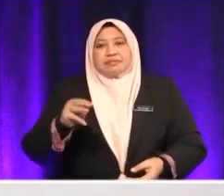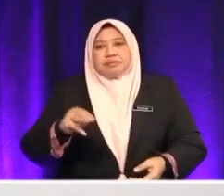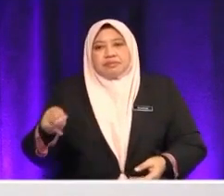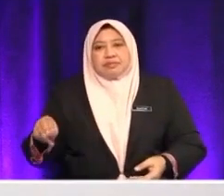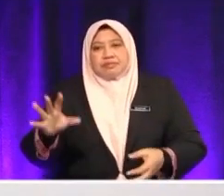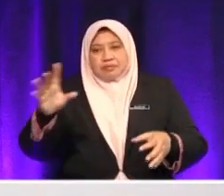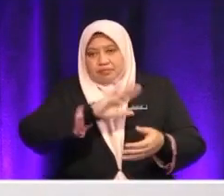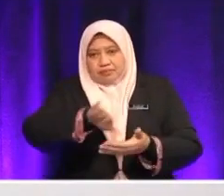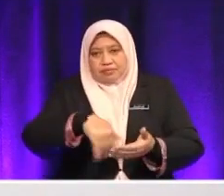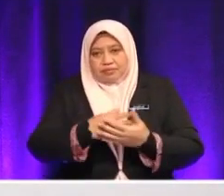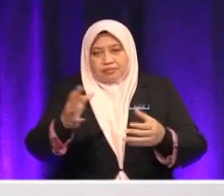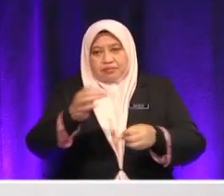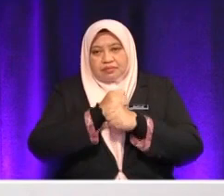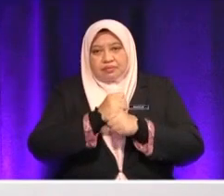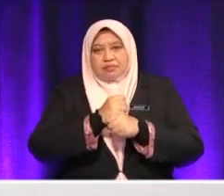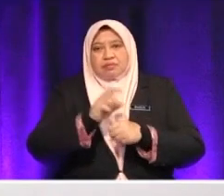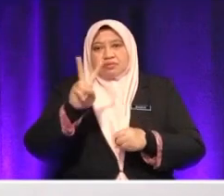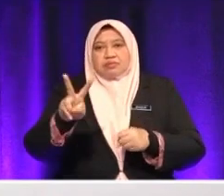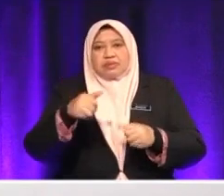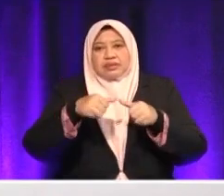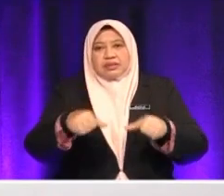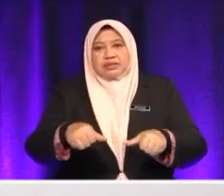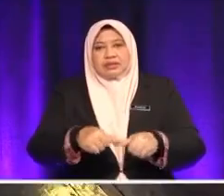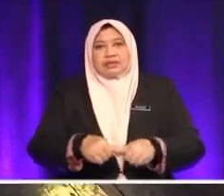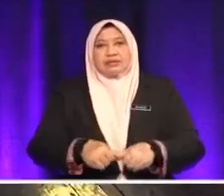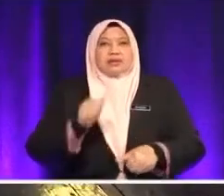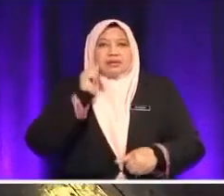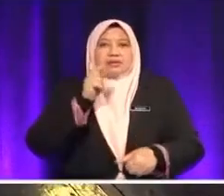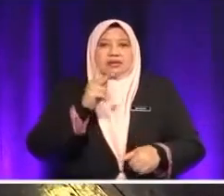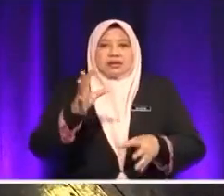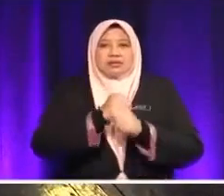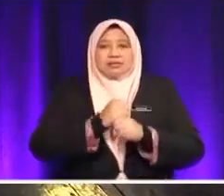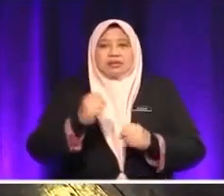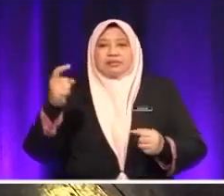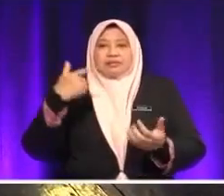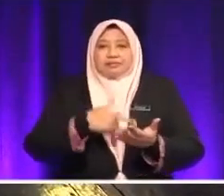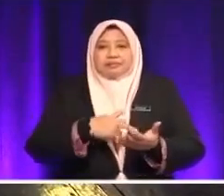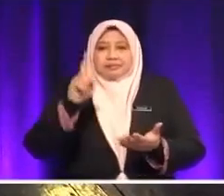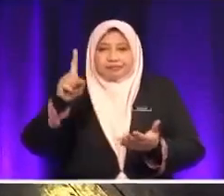semua murid dua stiker tapi Akira si nak bagi lagi satu lebih